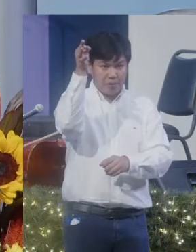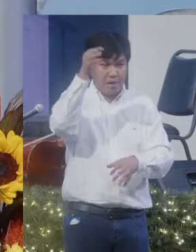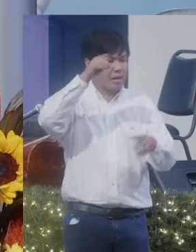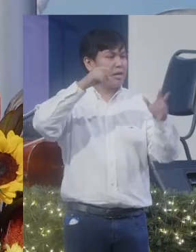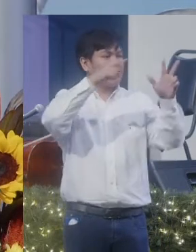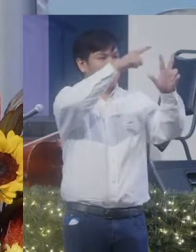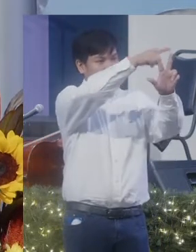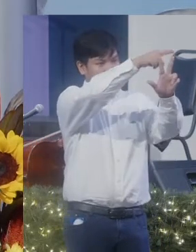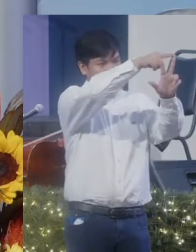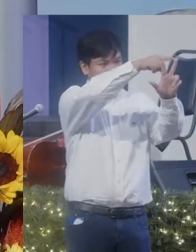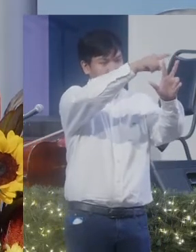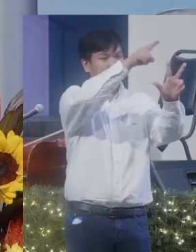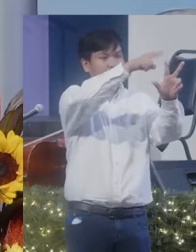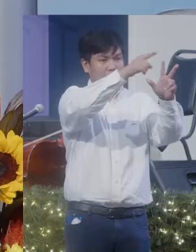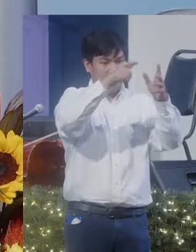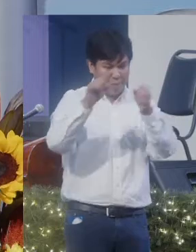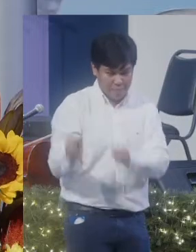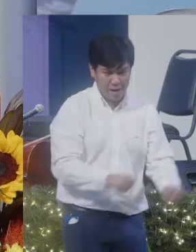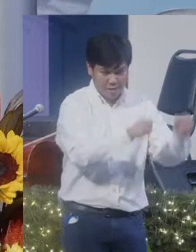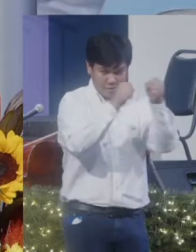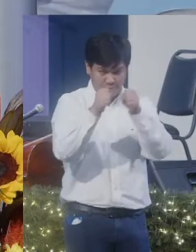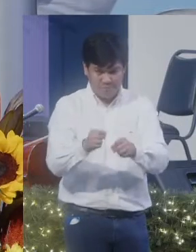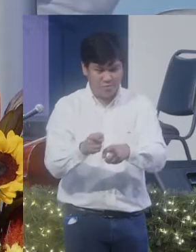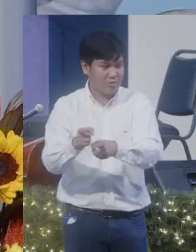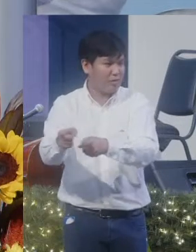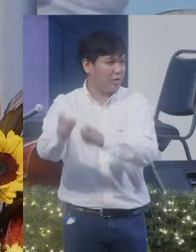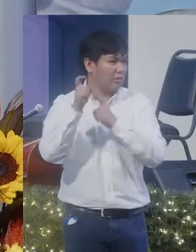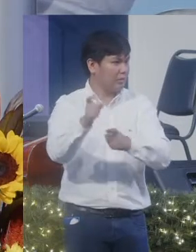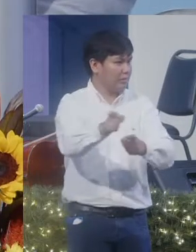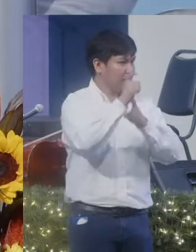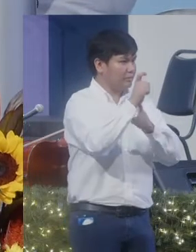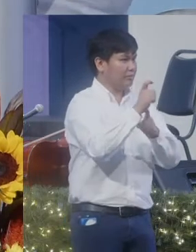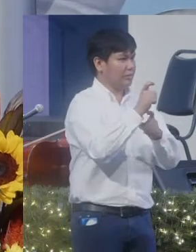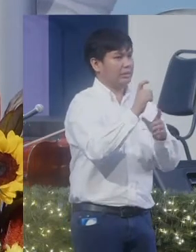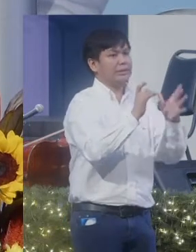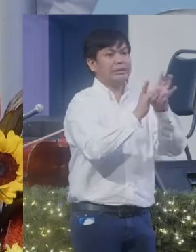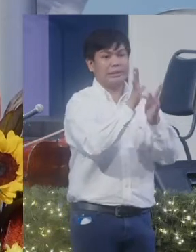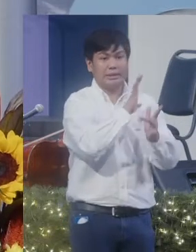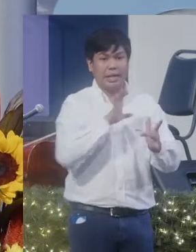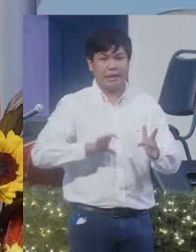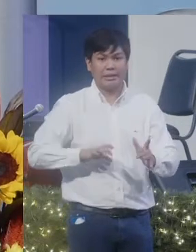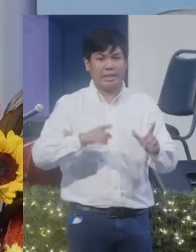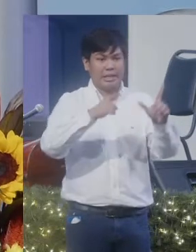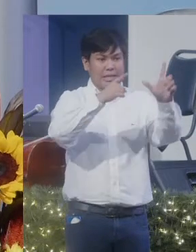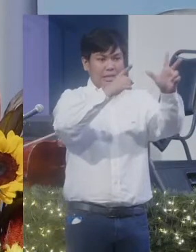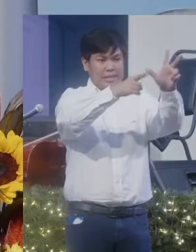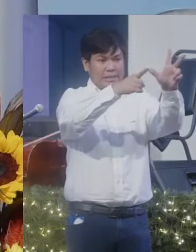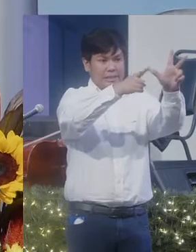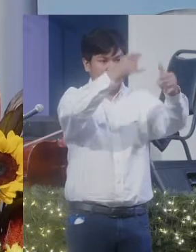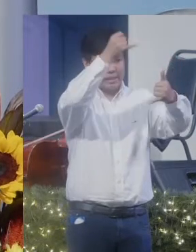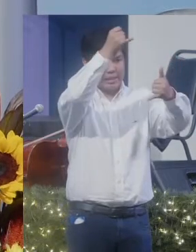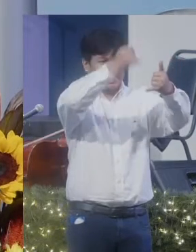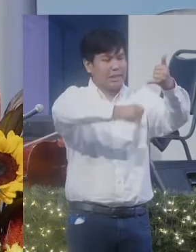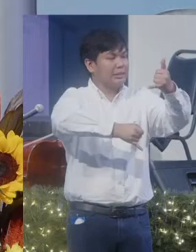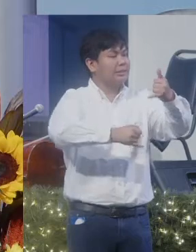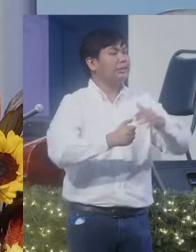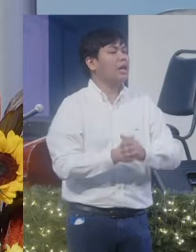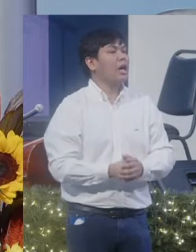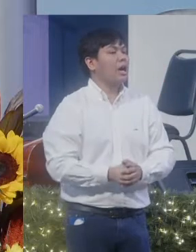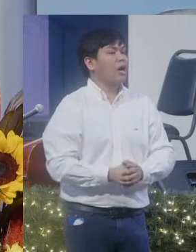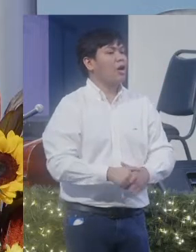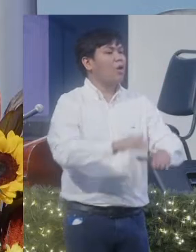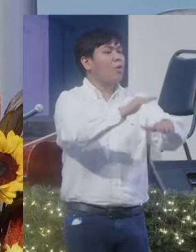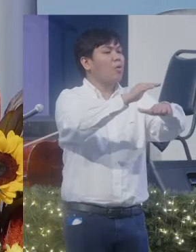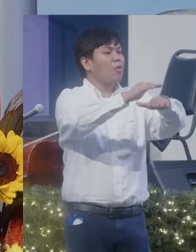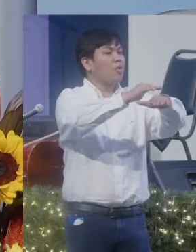yung makapangyarihang pangingisda ng anak ng Diyos. Ngayon naman, ang makapangyarihang pagtawag